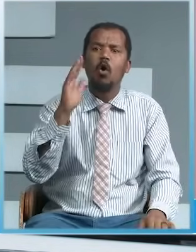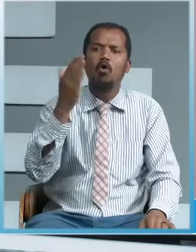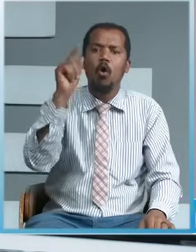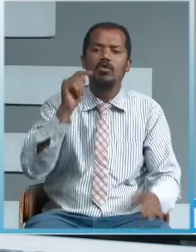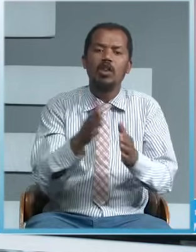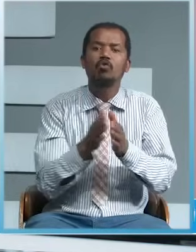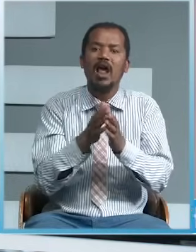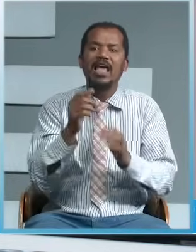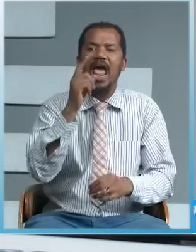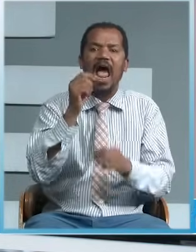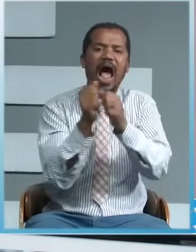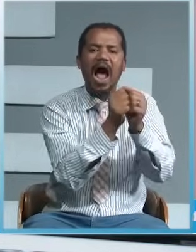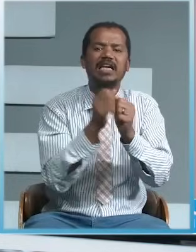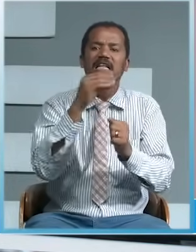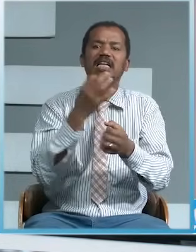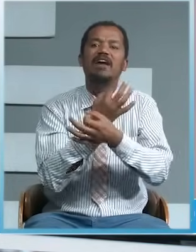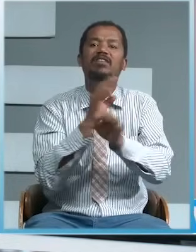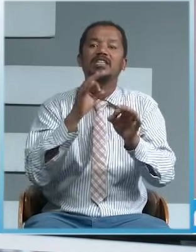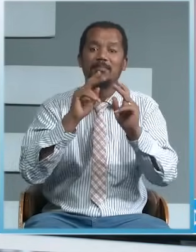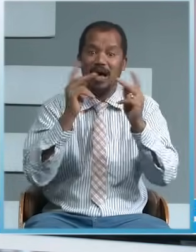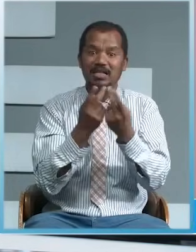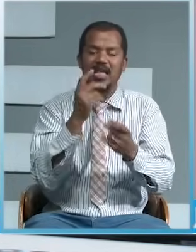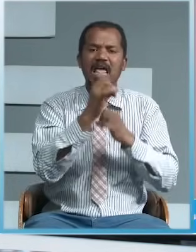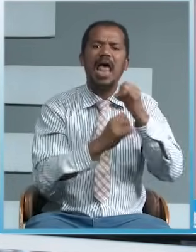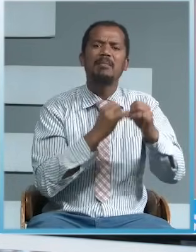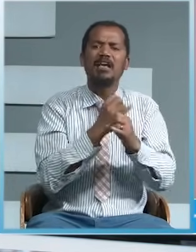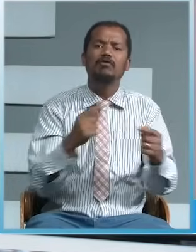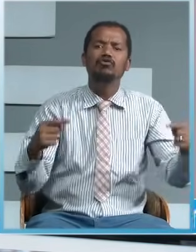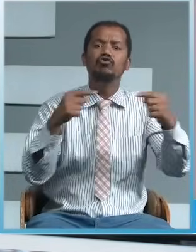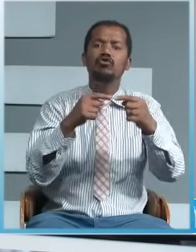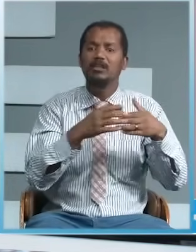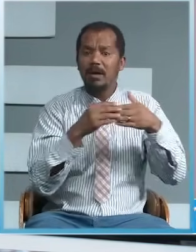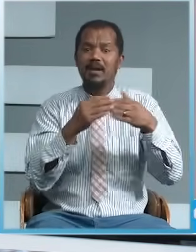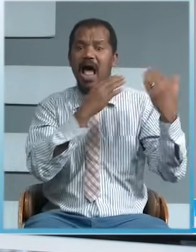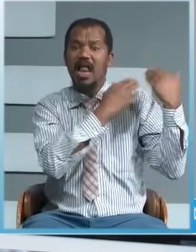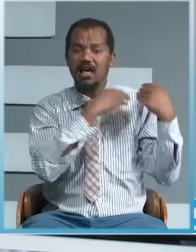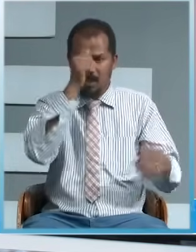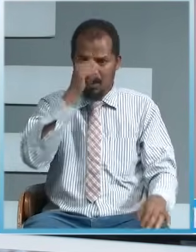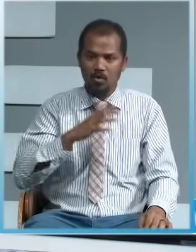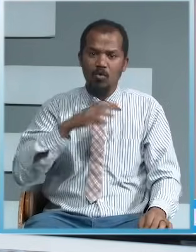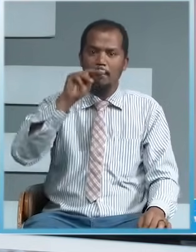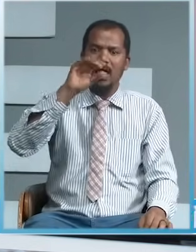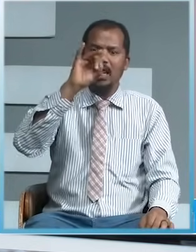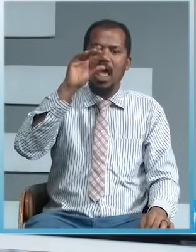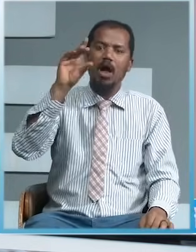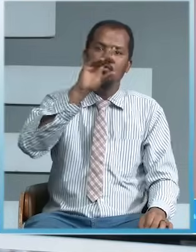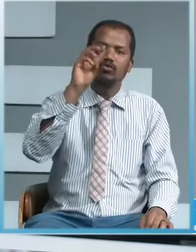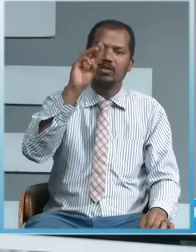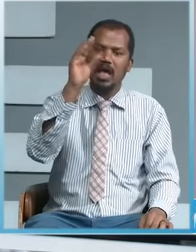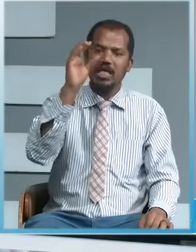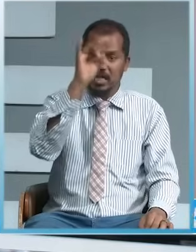የጎጎት ለጉራጌ አንድነትና ፍትህ ፓርቲ የዓለም አቀፍ ግንኙነት መምሪያ ኃላፊ አቶ መላኩ